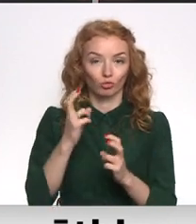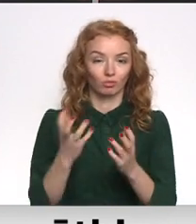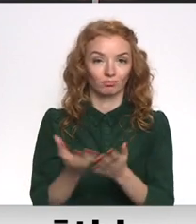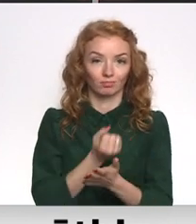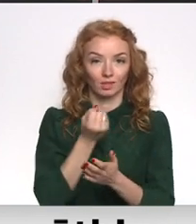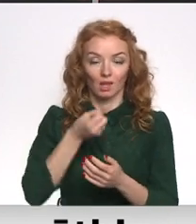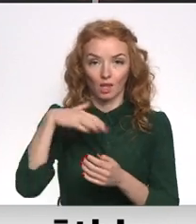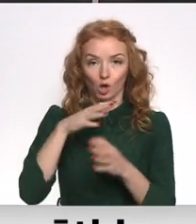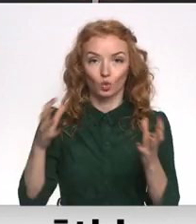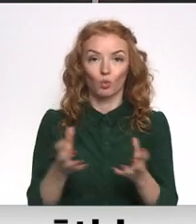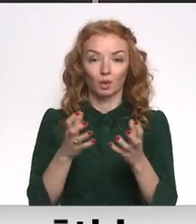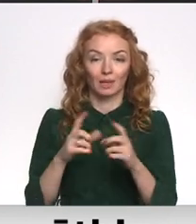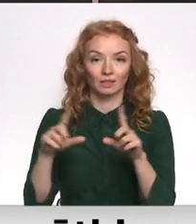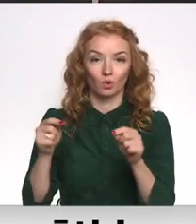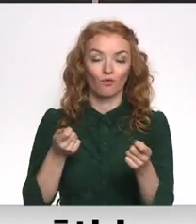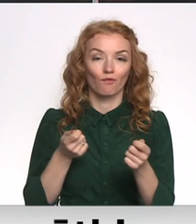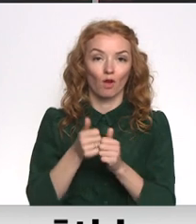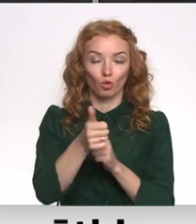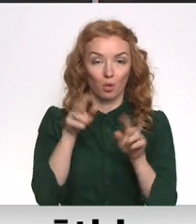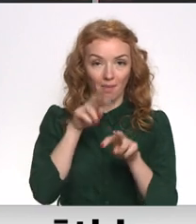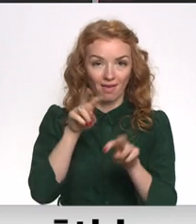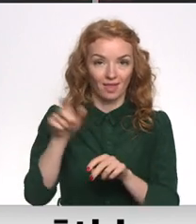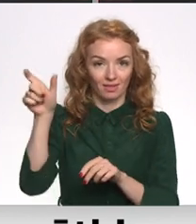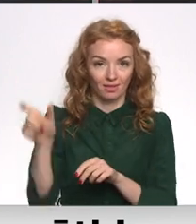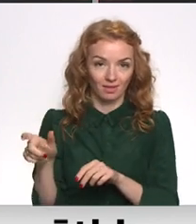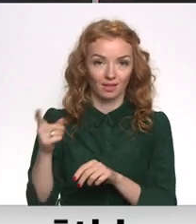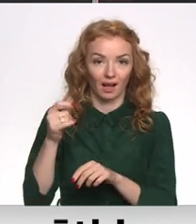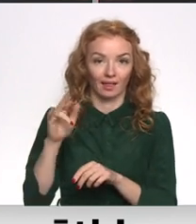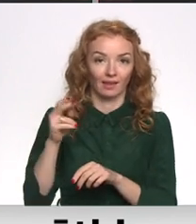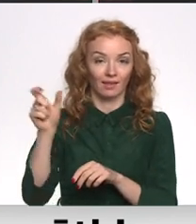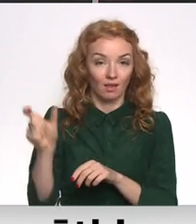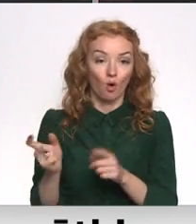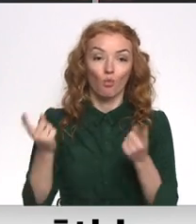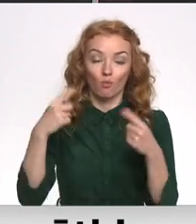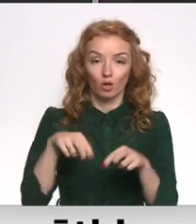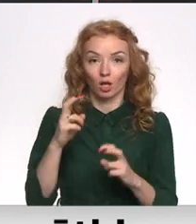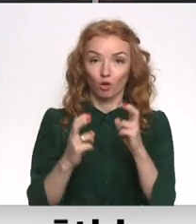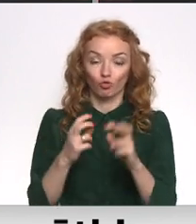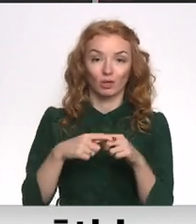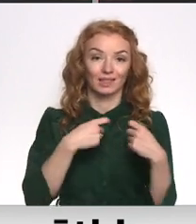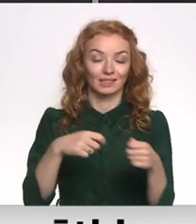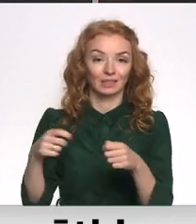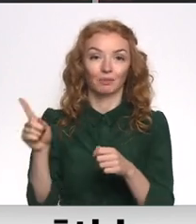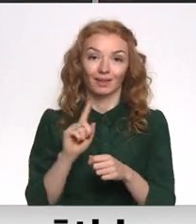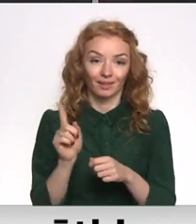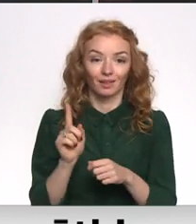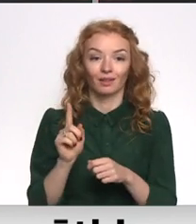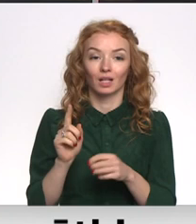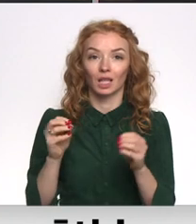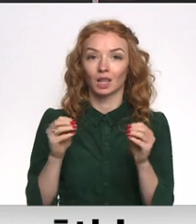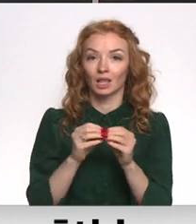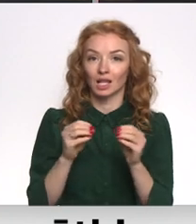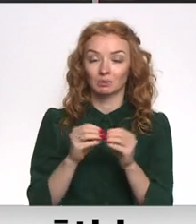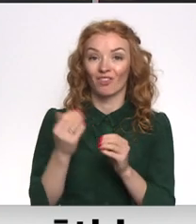saņēma Dārzkopības institūta vadošā pētniece Dalija Segliņa. Un pat laban ražošanā un tirdzniecībā ir nonākuši vairāk nekā